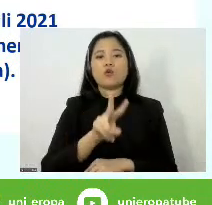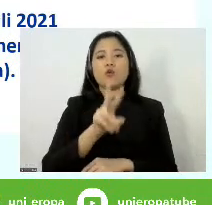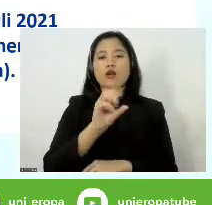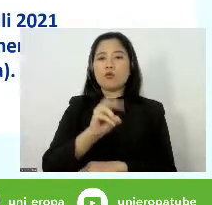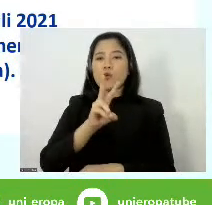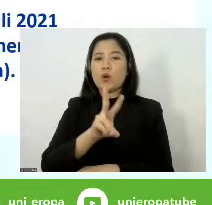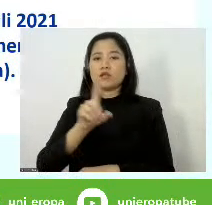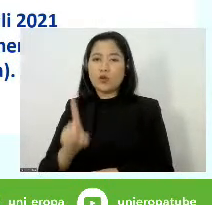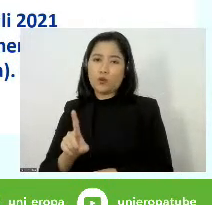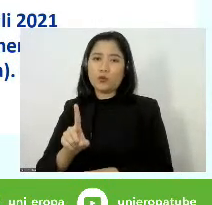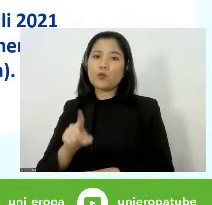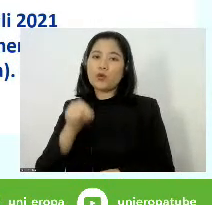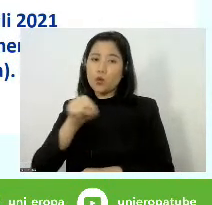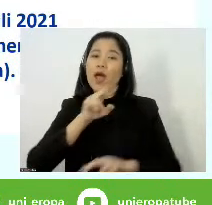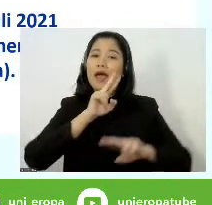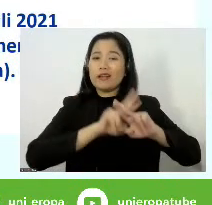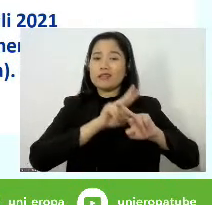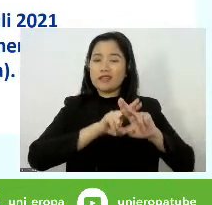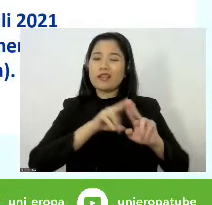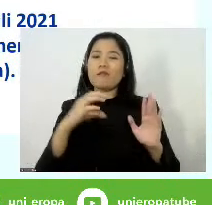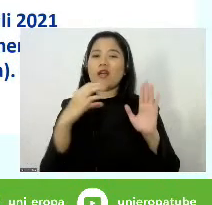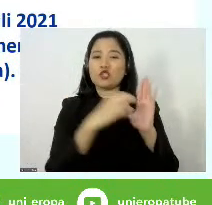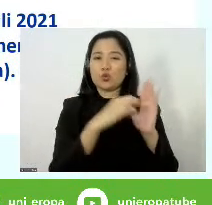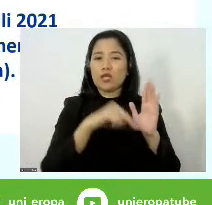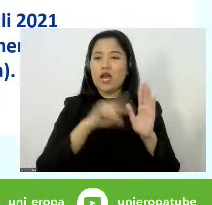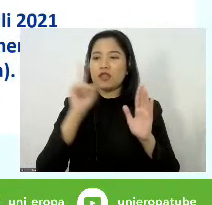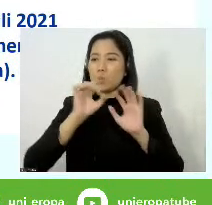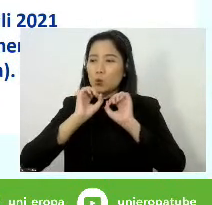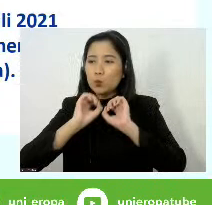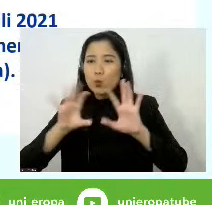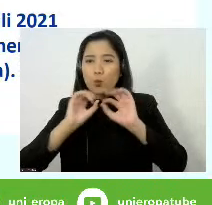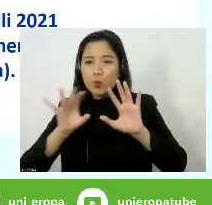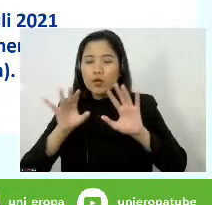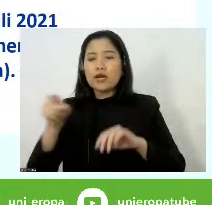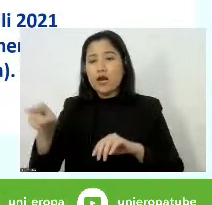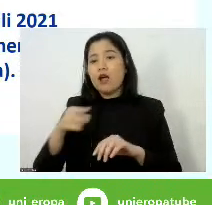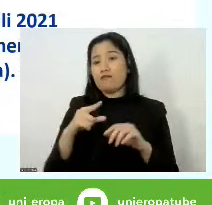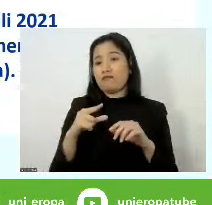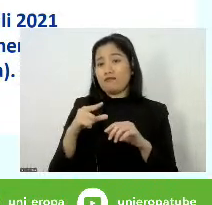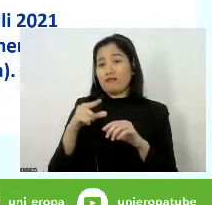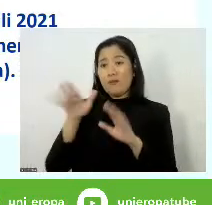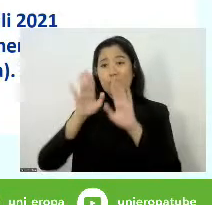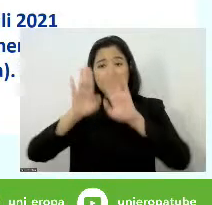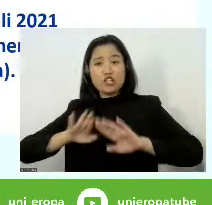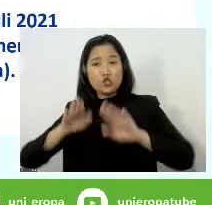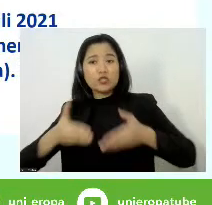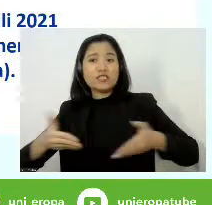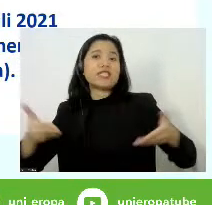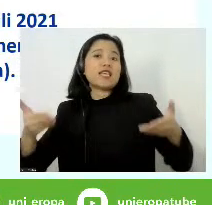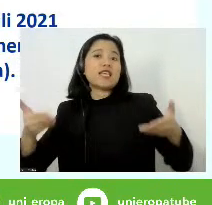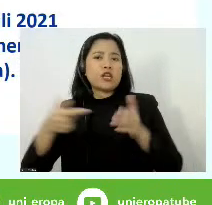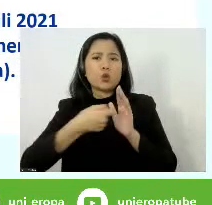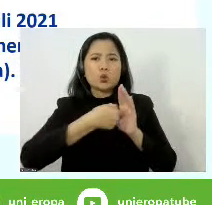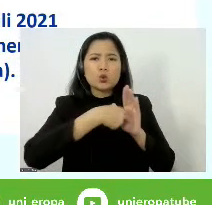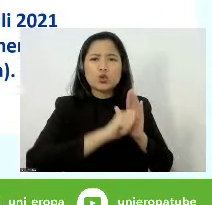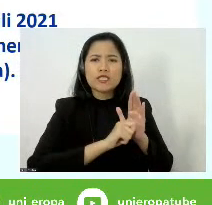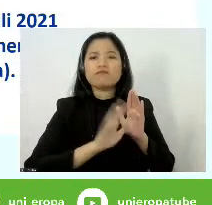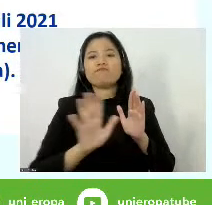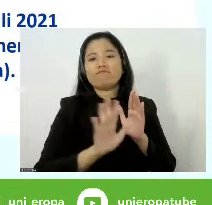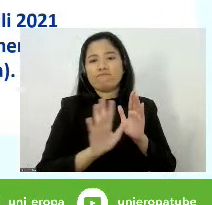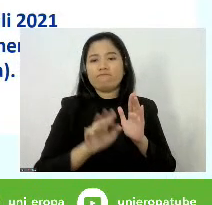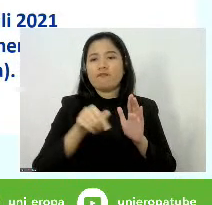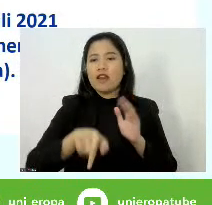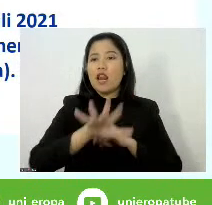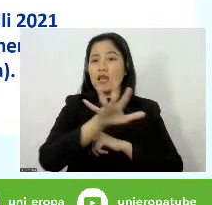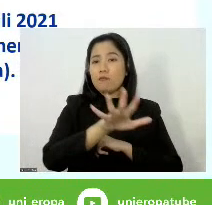bakau ah komen juga siapa pemenangnya jadi pastiin account jadi kunci pokoknya ikutin semua Roads yang ada di sini 5 beserta